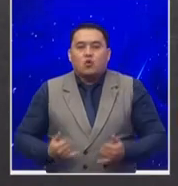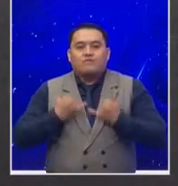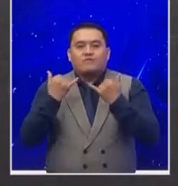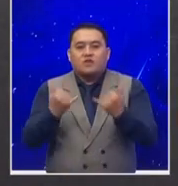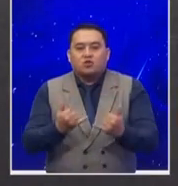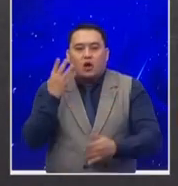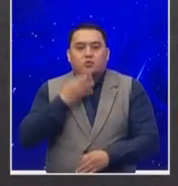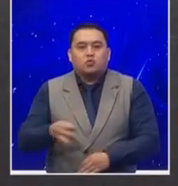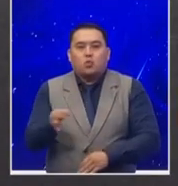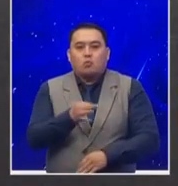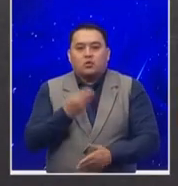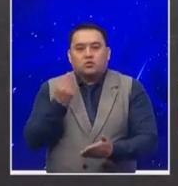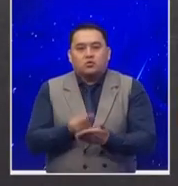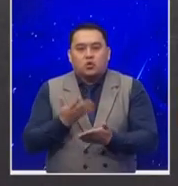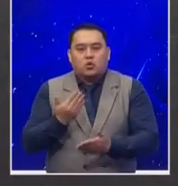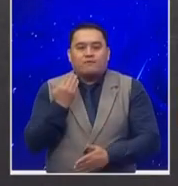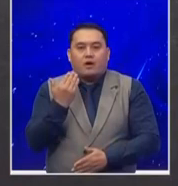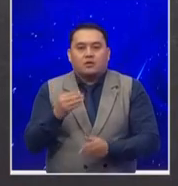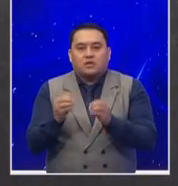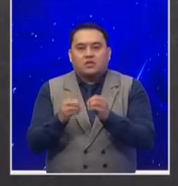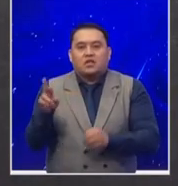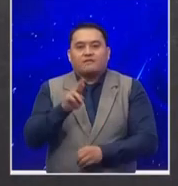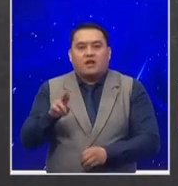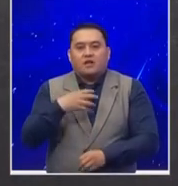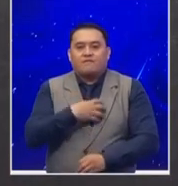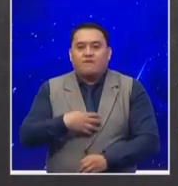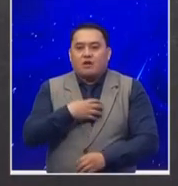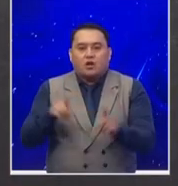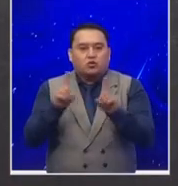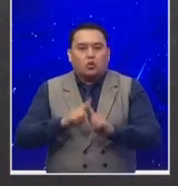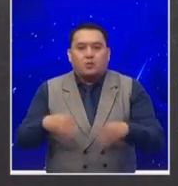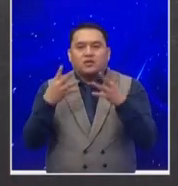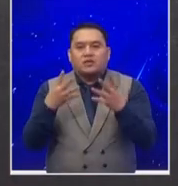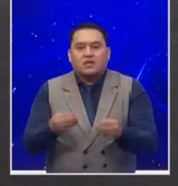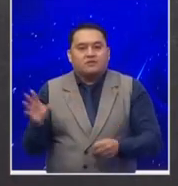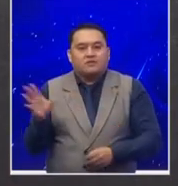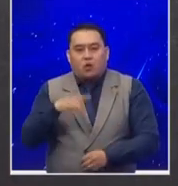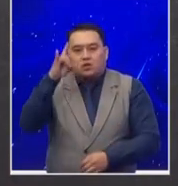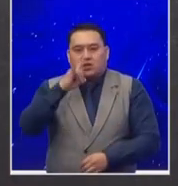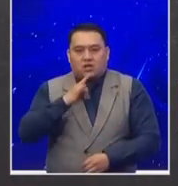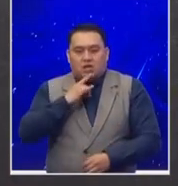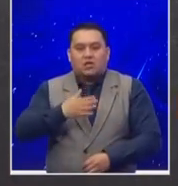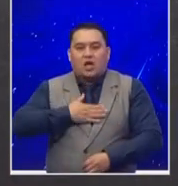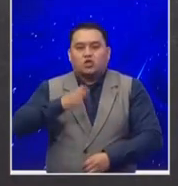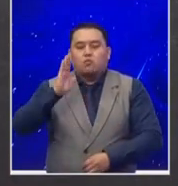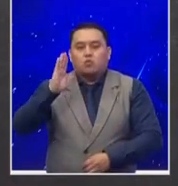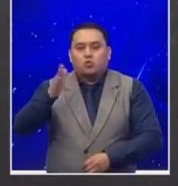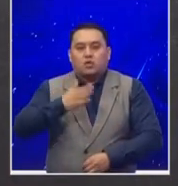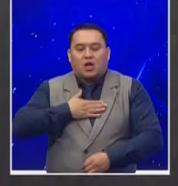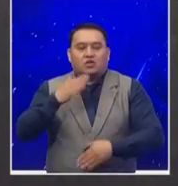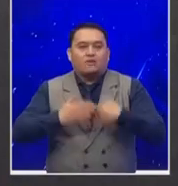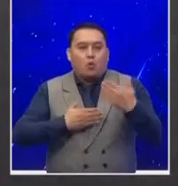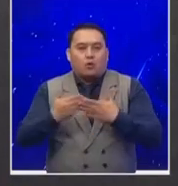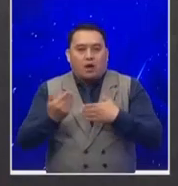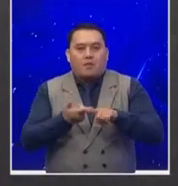Уважаемые ЖТСУстцы, дорогие земляки, 10 января – важный и особенный день для всего Казахстана. Наше будущее в наших